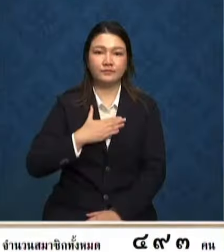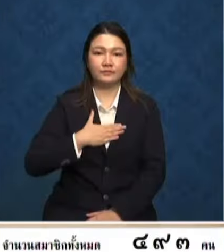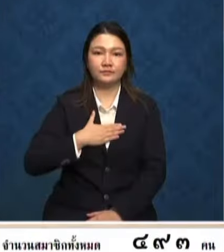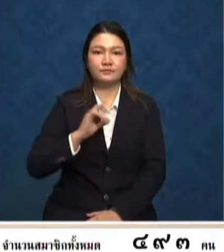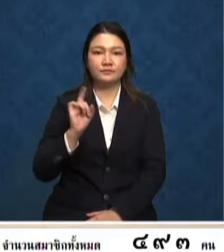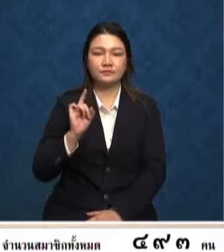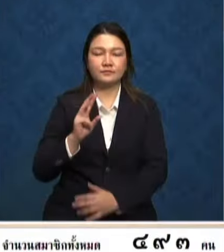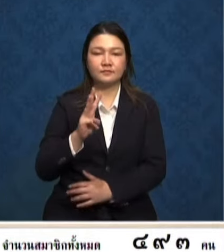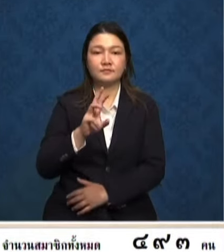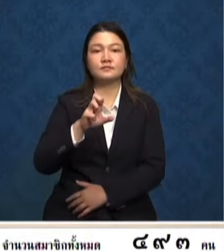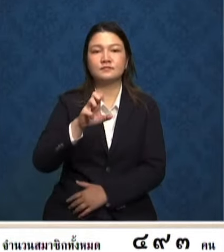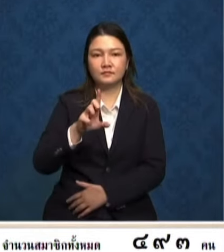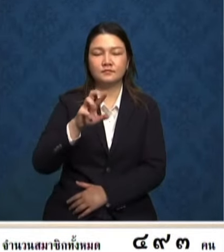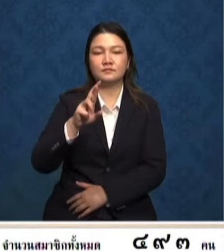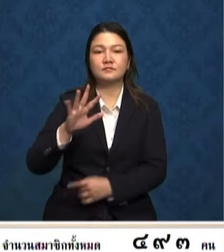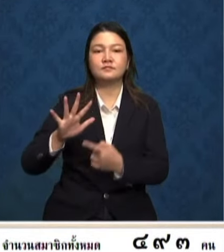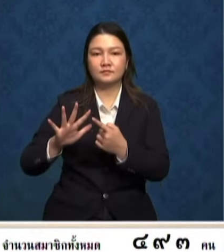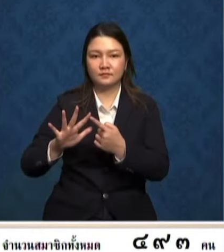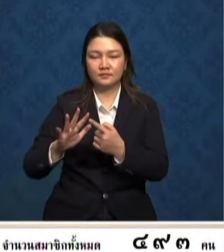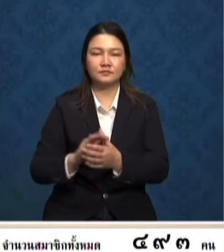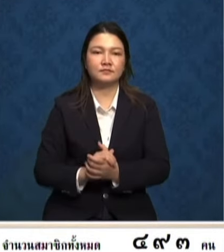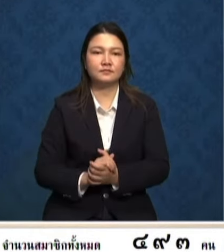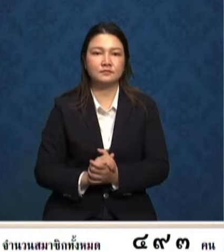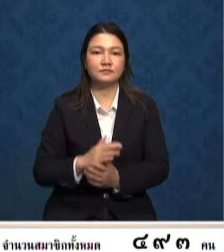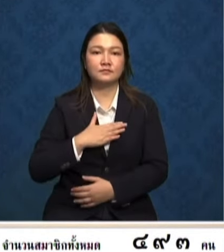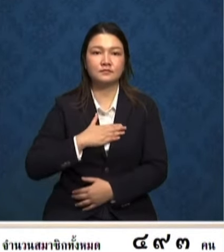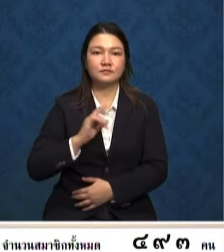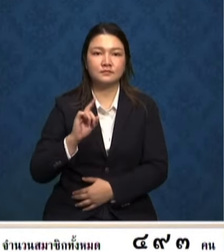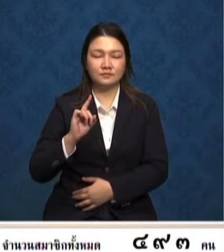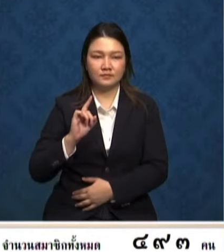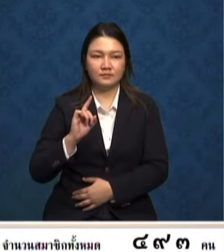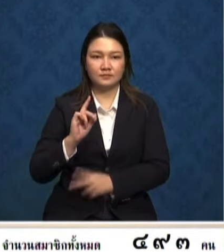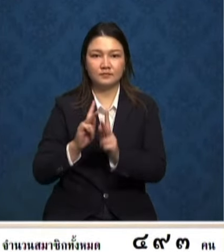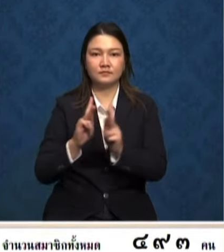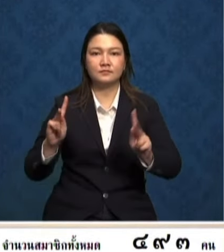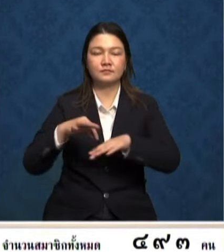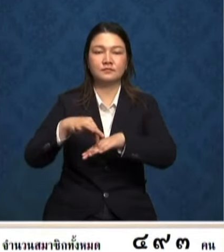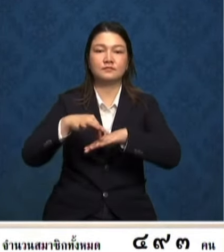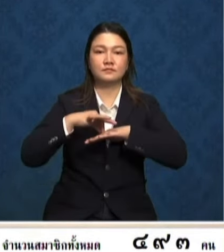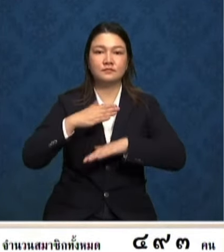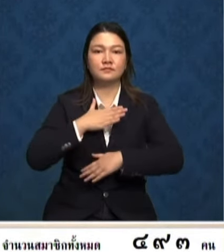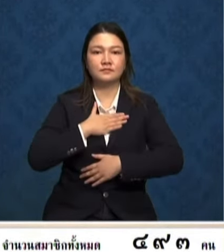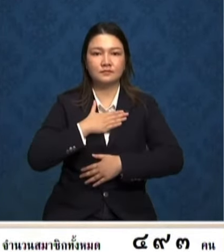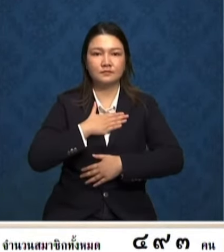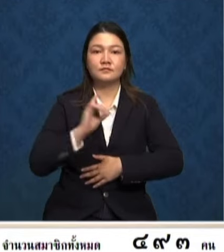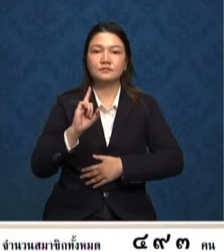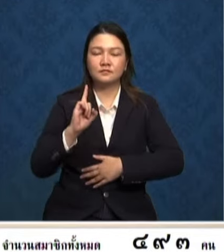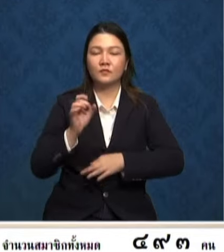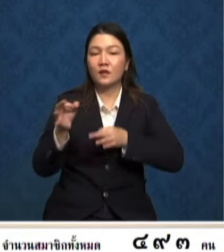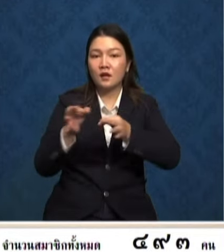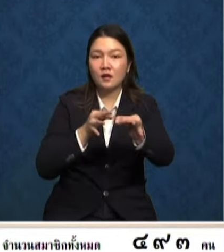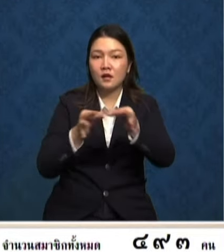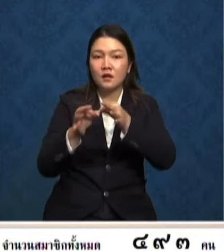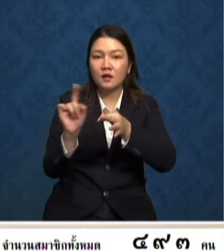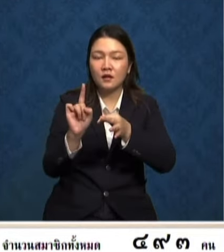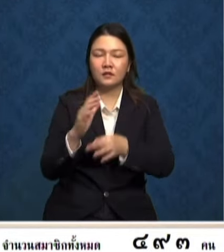นายวีระธีรภัทรานนท์ในฐานะกรรมาธิการขอชี้แจงเหตุผล